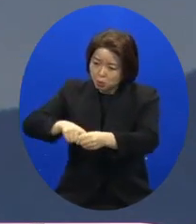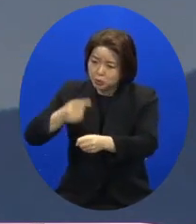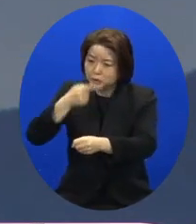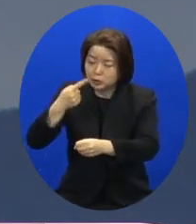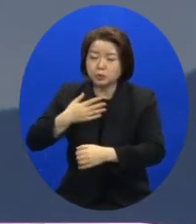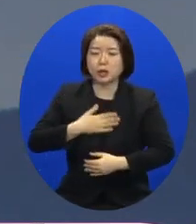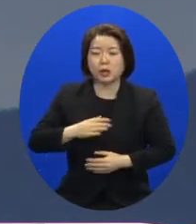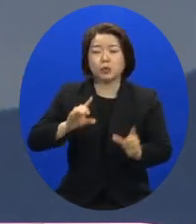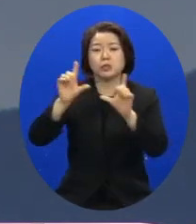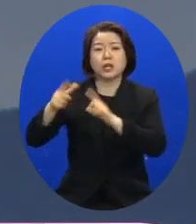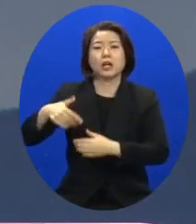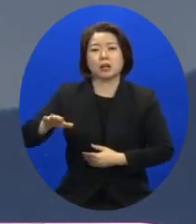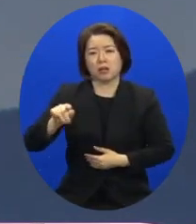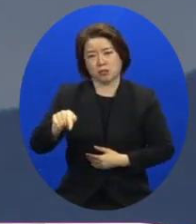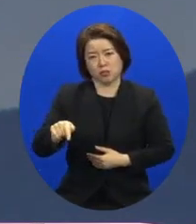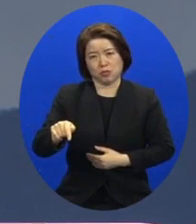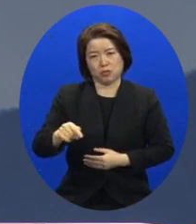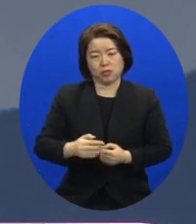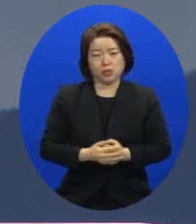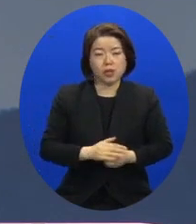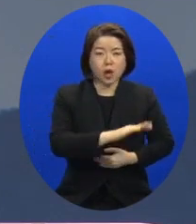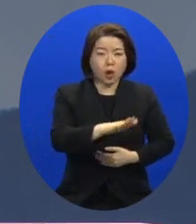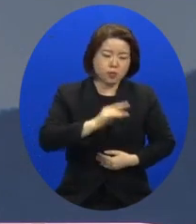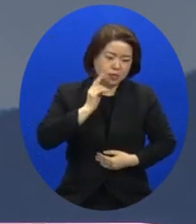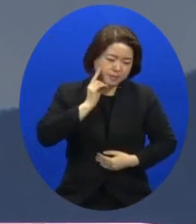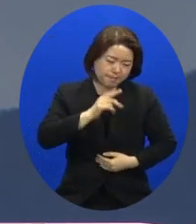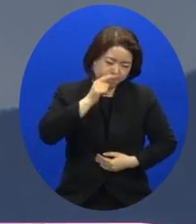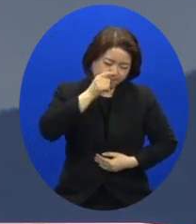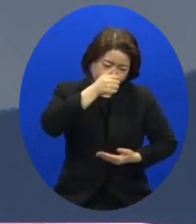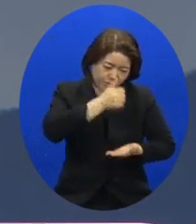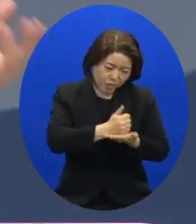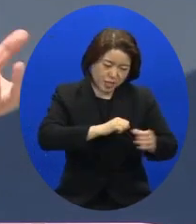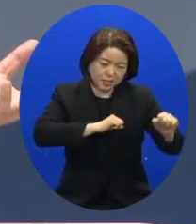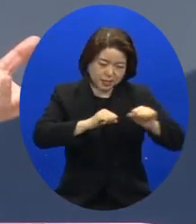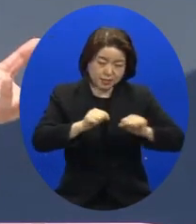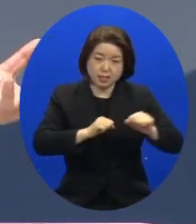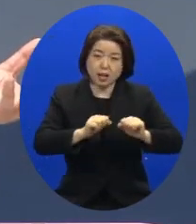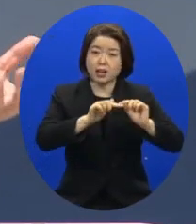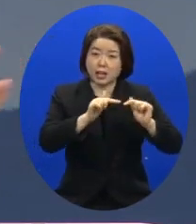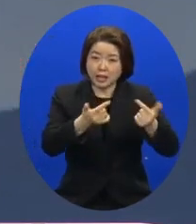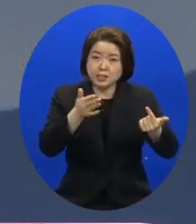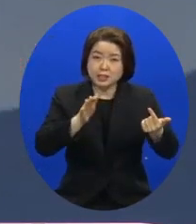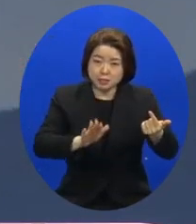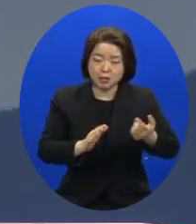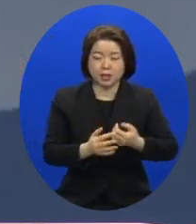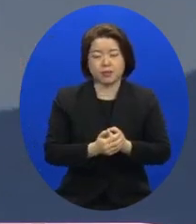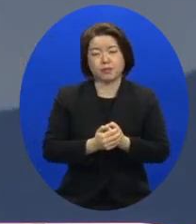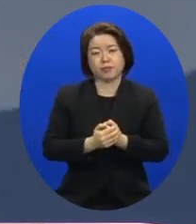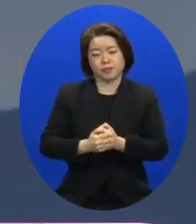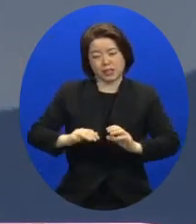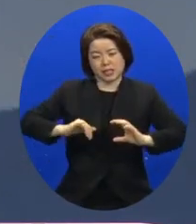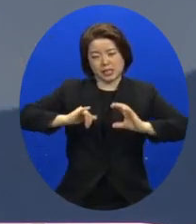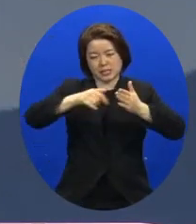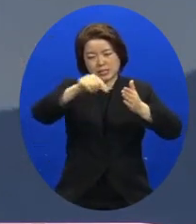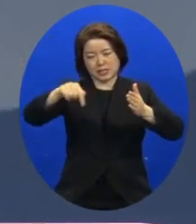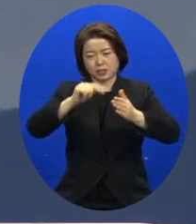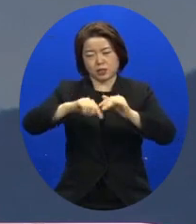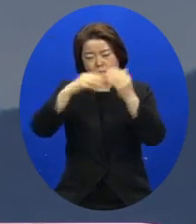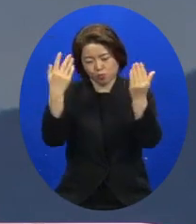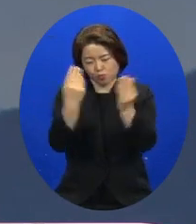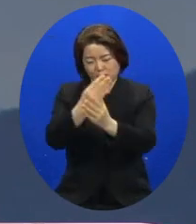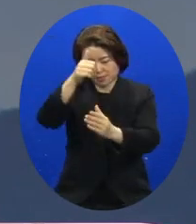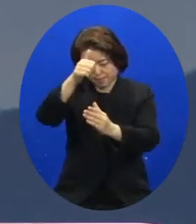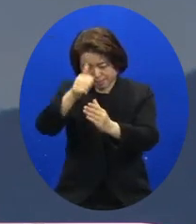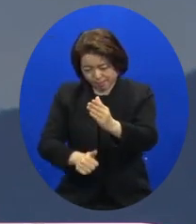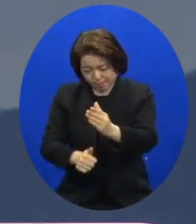것입니다. 우리는 흉악한 죄를 짓고 사는 것 같지는 않지만 세상에 완전히 빠져 살